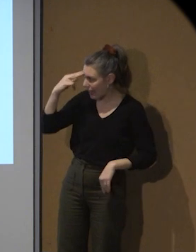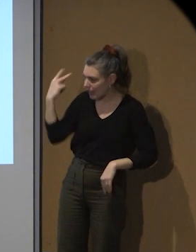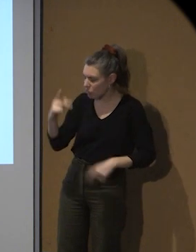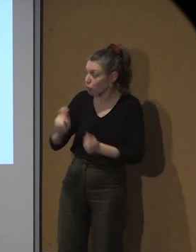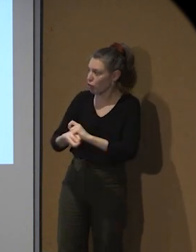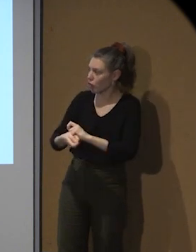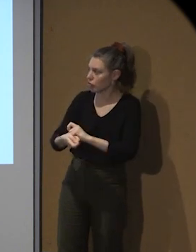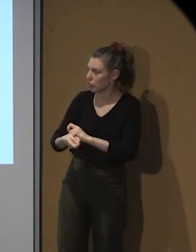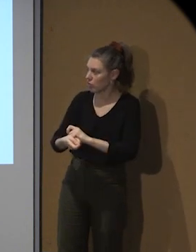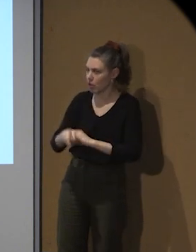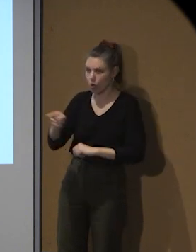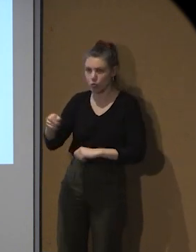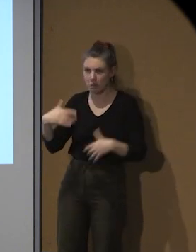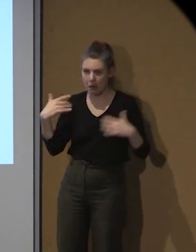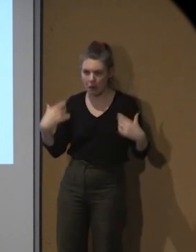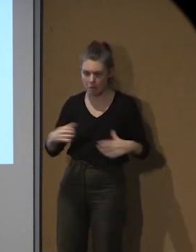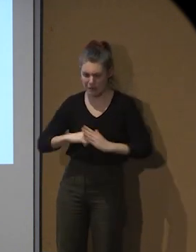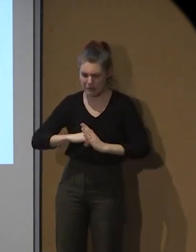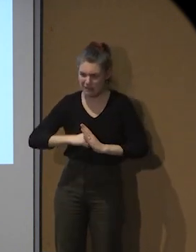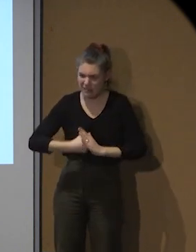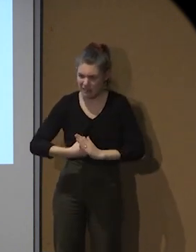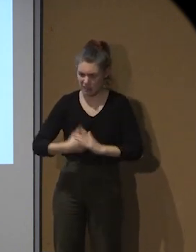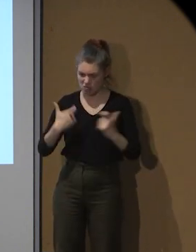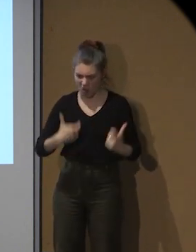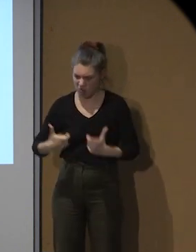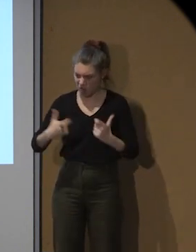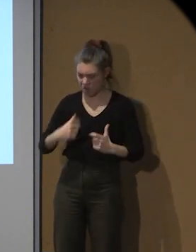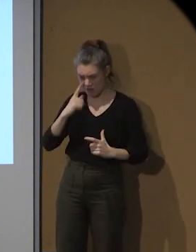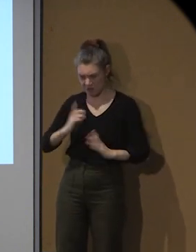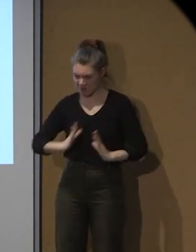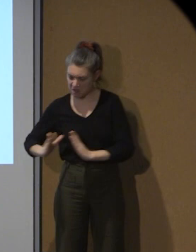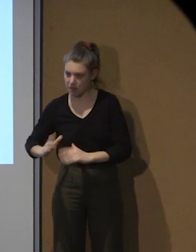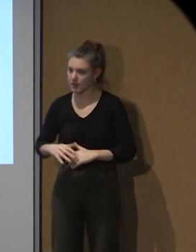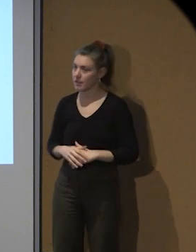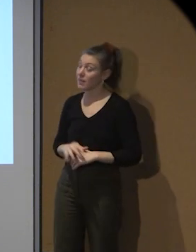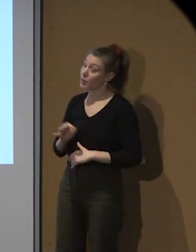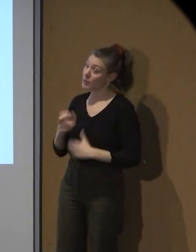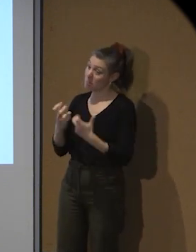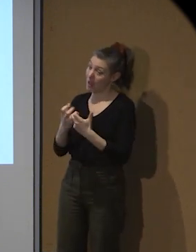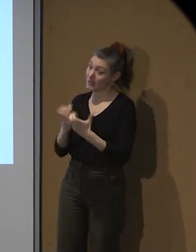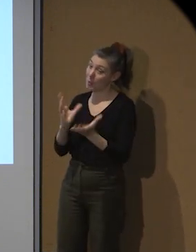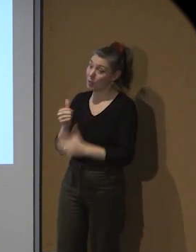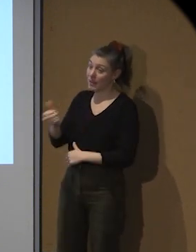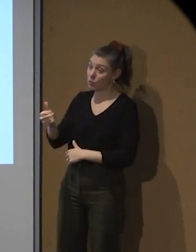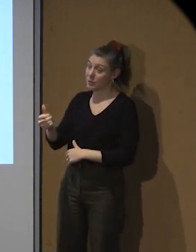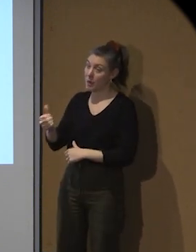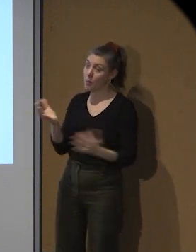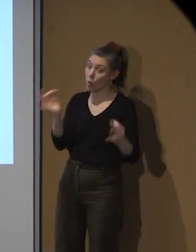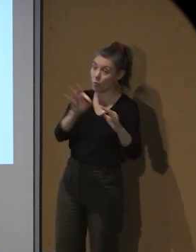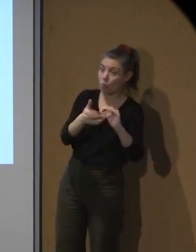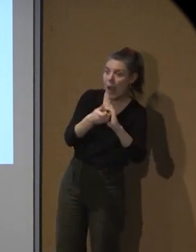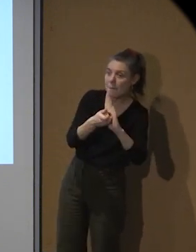est très exigeant par rapport à lui-même en fait. Et ça peut être par exemple se priver de sorties entre amis ou en famille. Non, pas